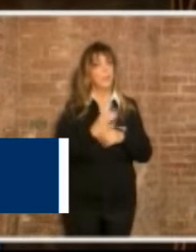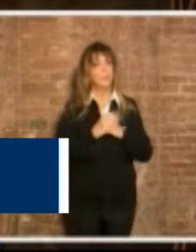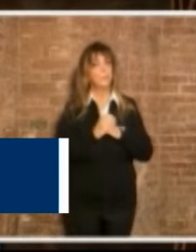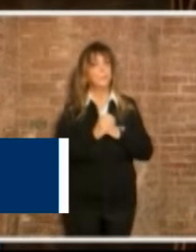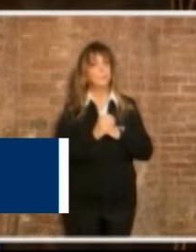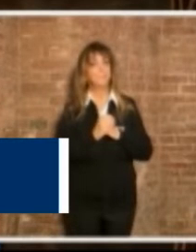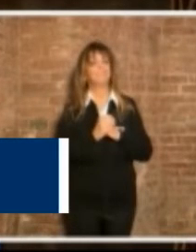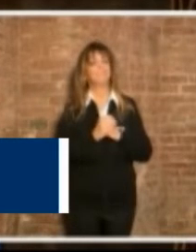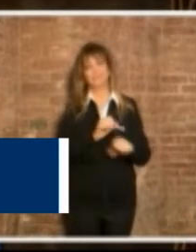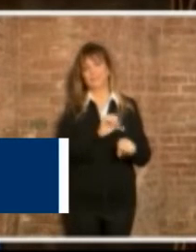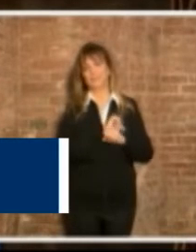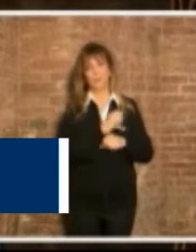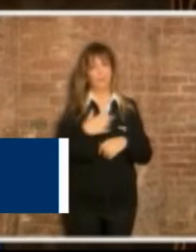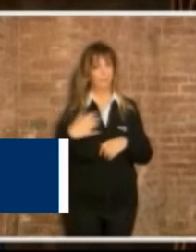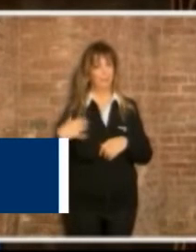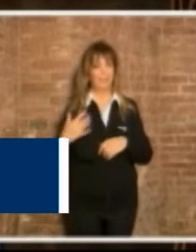alla scienza.